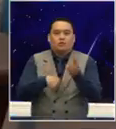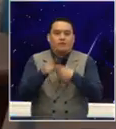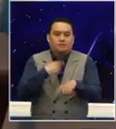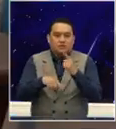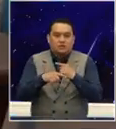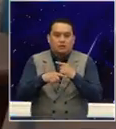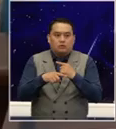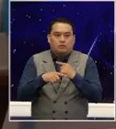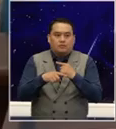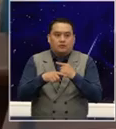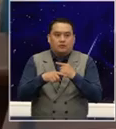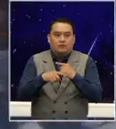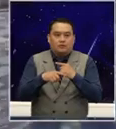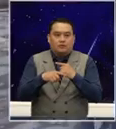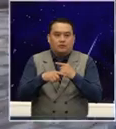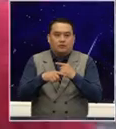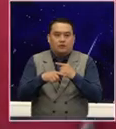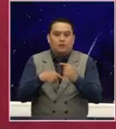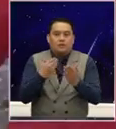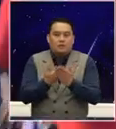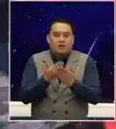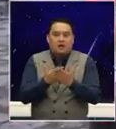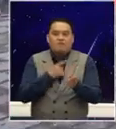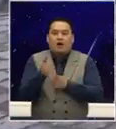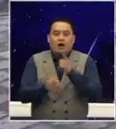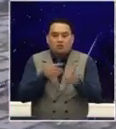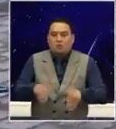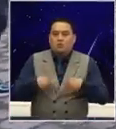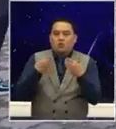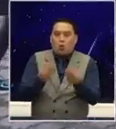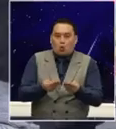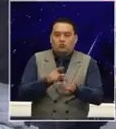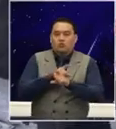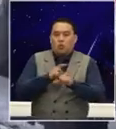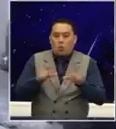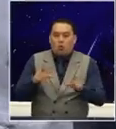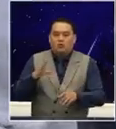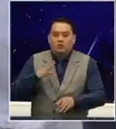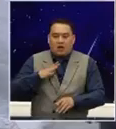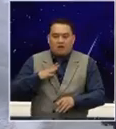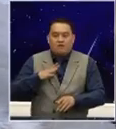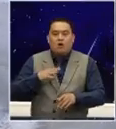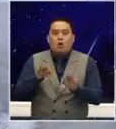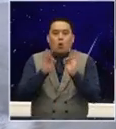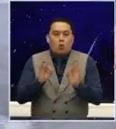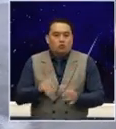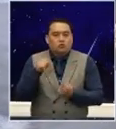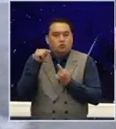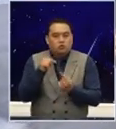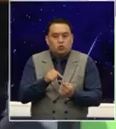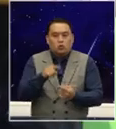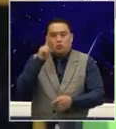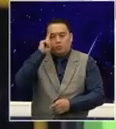в бюджет государства. Предположительно, возобновить выдачу проездных учащимся планируют осенью, однако давать конкретных